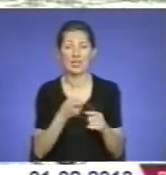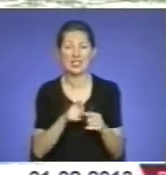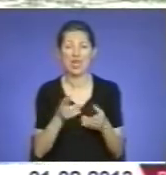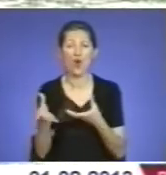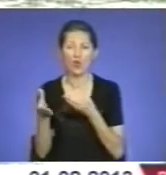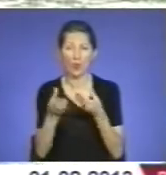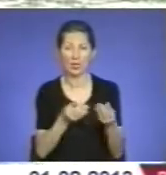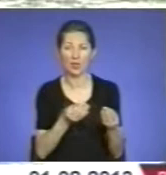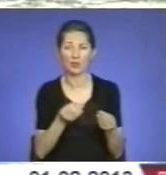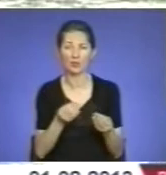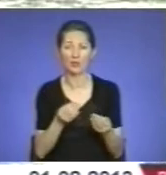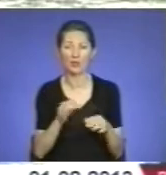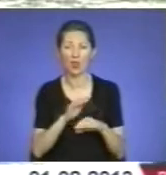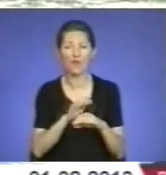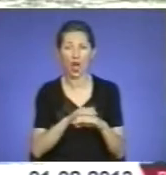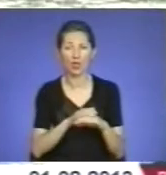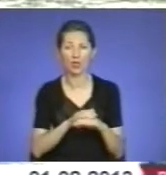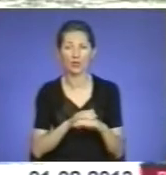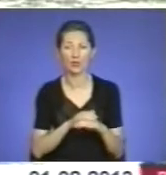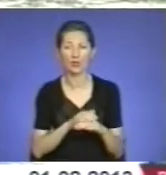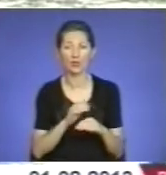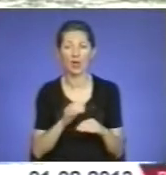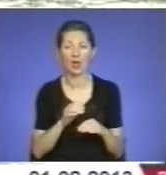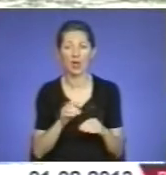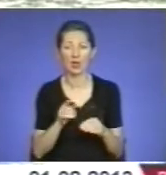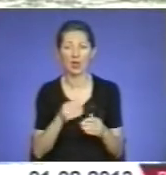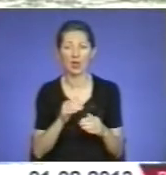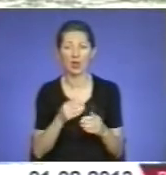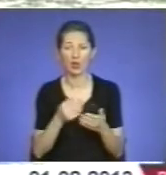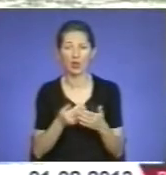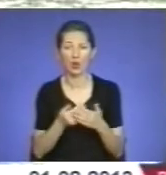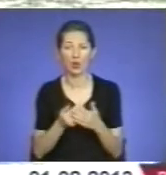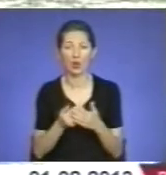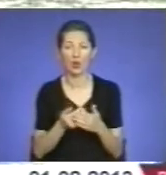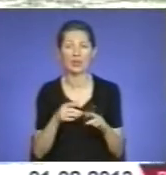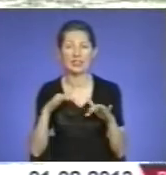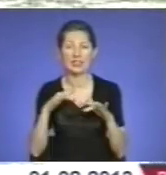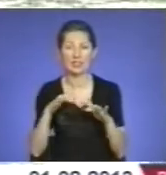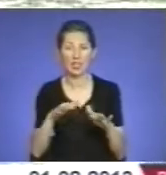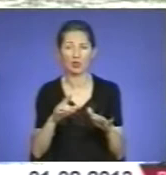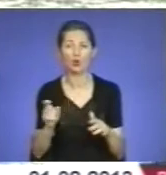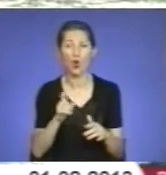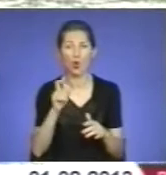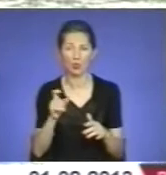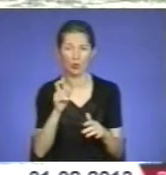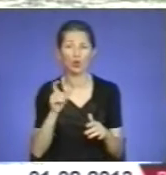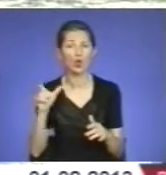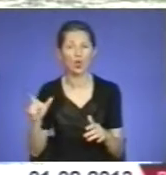впливом антропогенних факторів. Тобто зумовлена певною діяльністю господарської